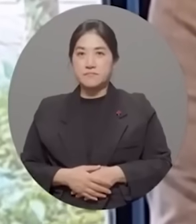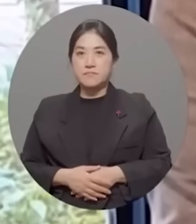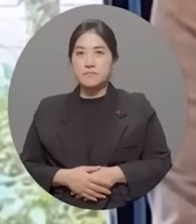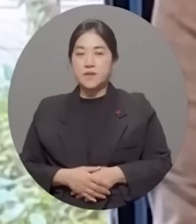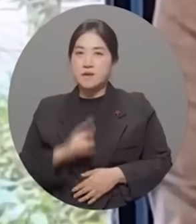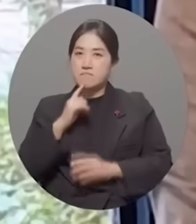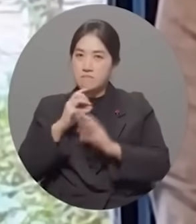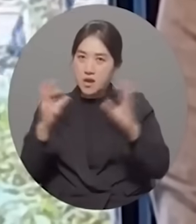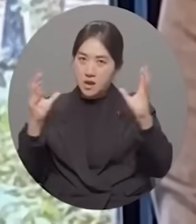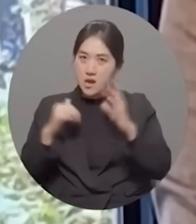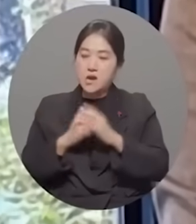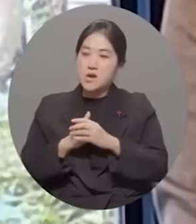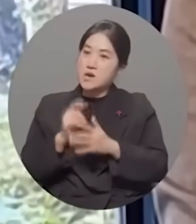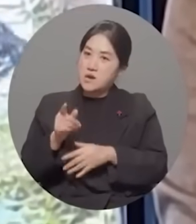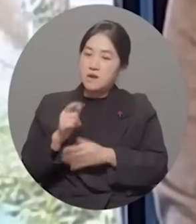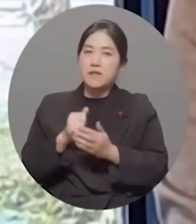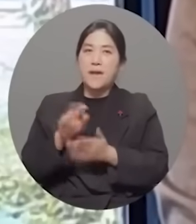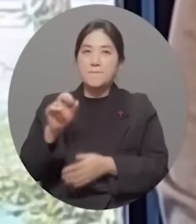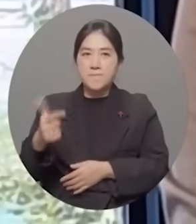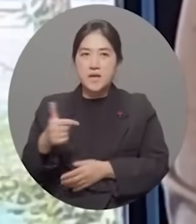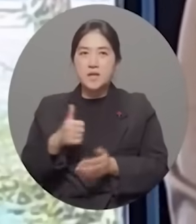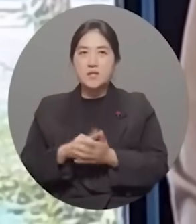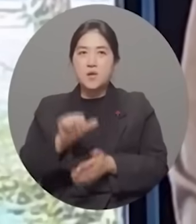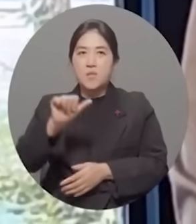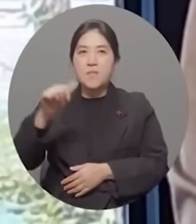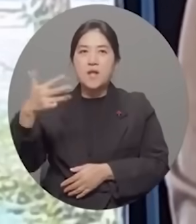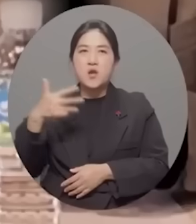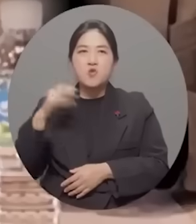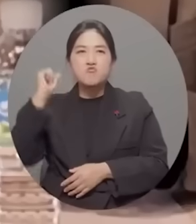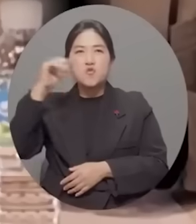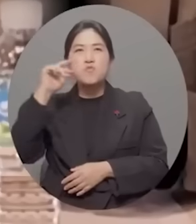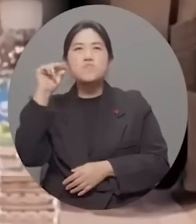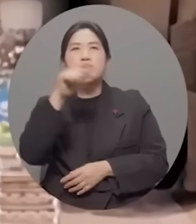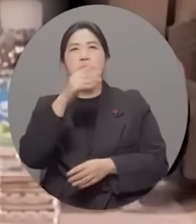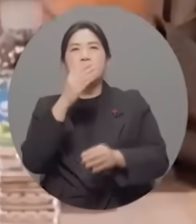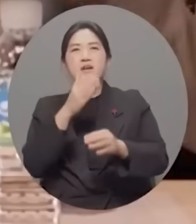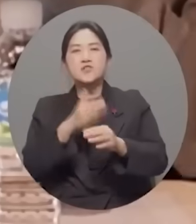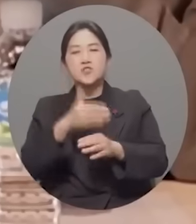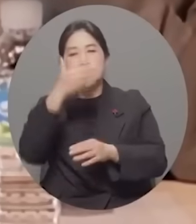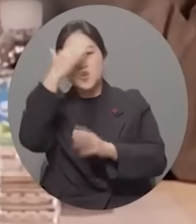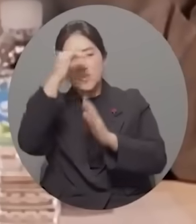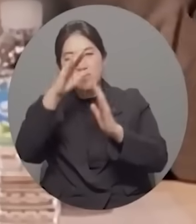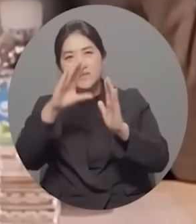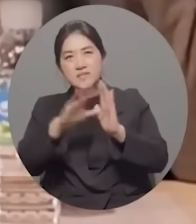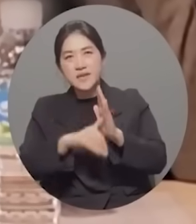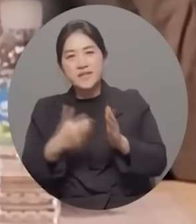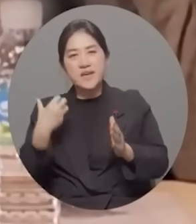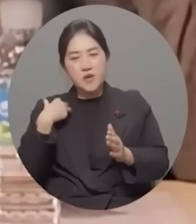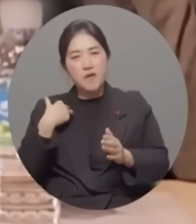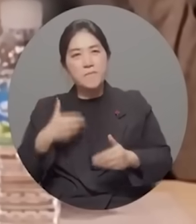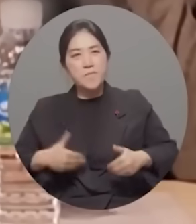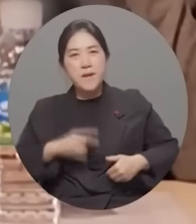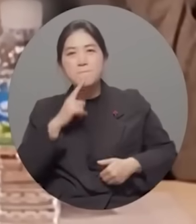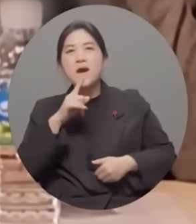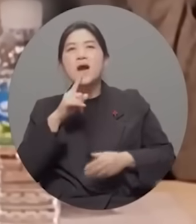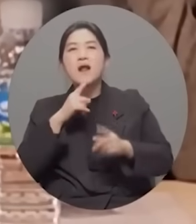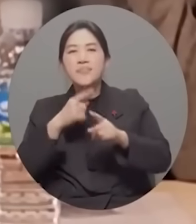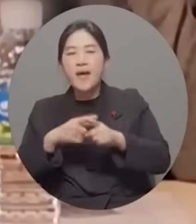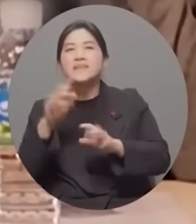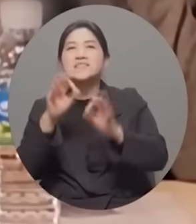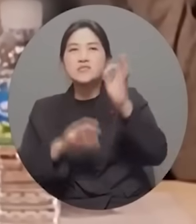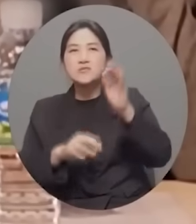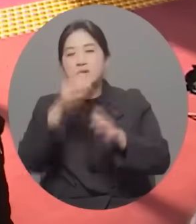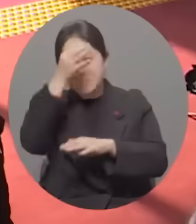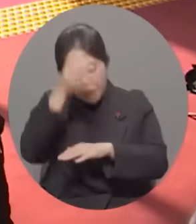논란이 확산되자 민 지명자는 586 운동권을 비판하던 중 젊은 세대의 역할론을 강조하다 나온 실수였다며